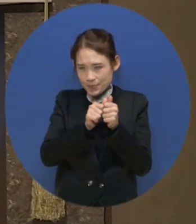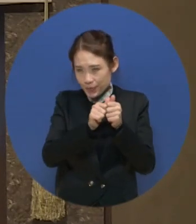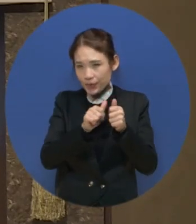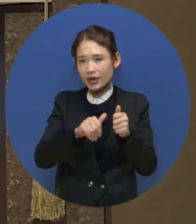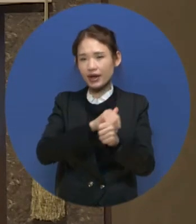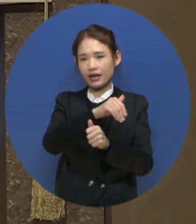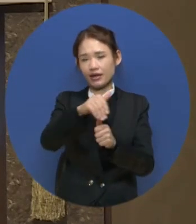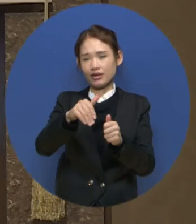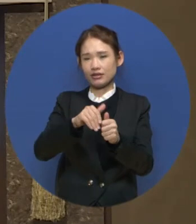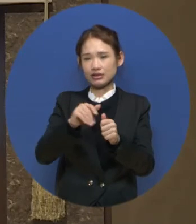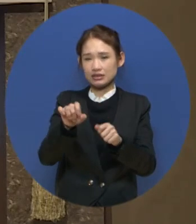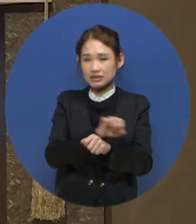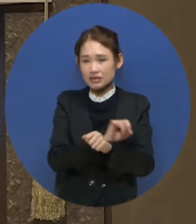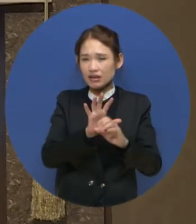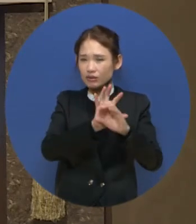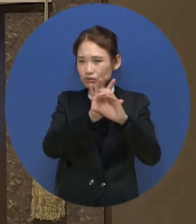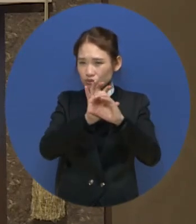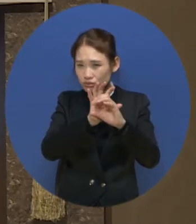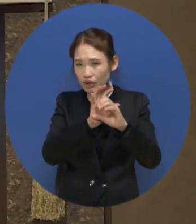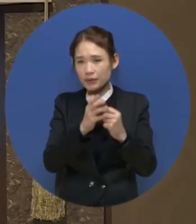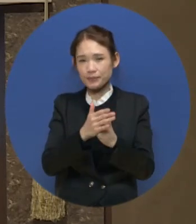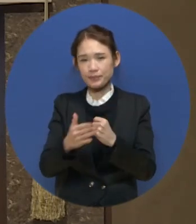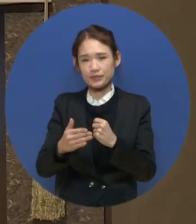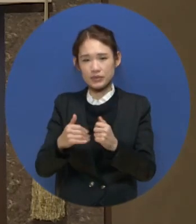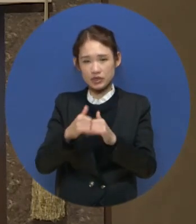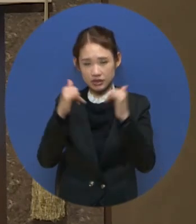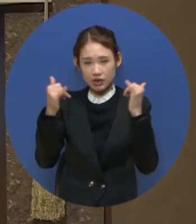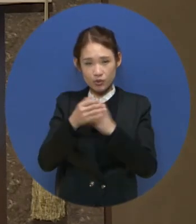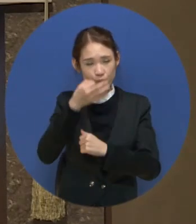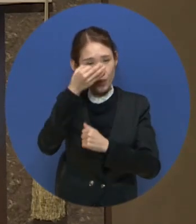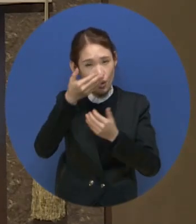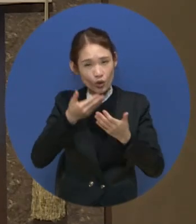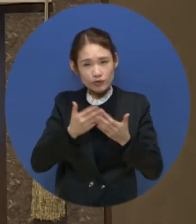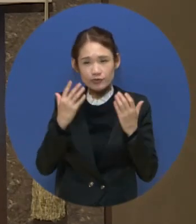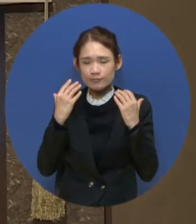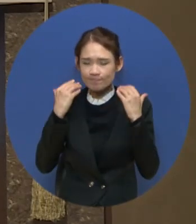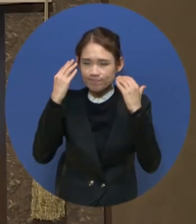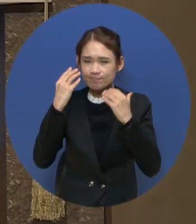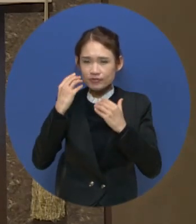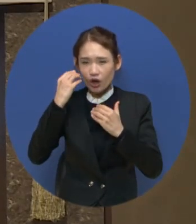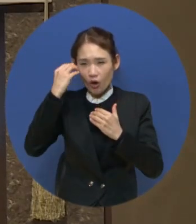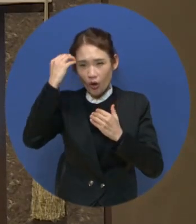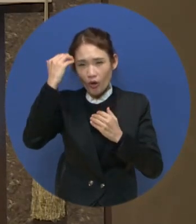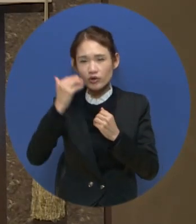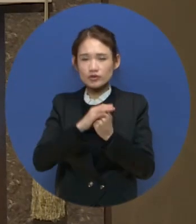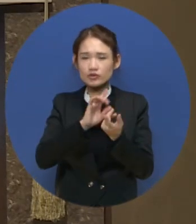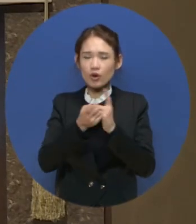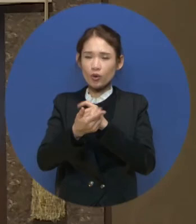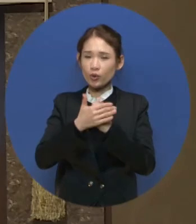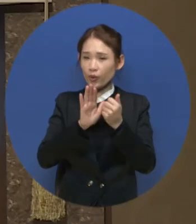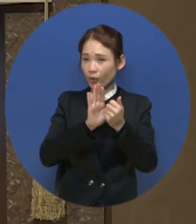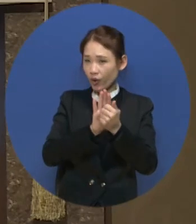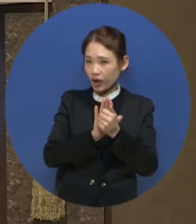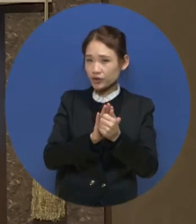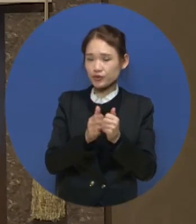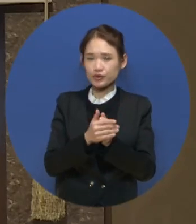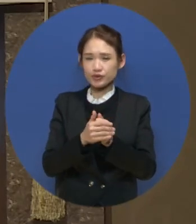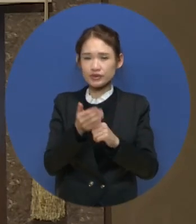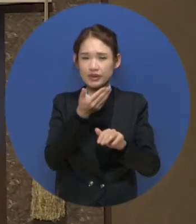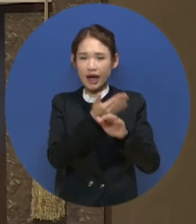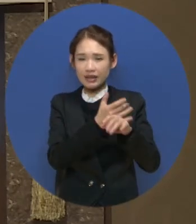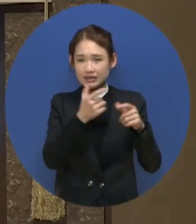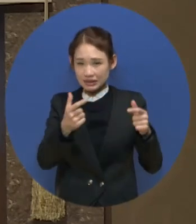특히 코로나19를 통해서 우리 사회가 보여준 그런 성숙된 서로 상부상조하고 또